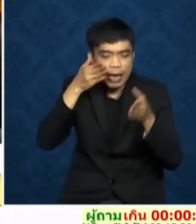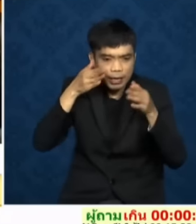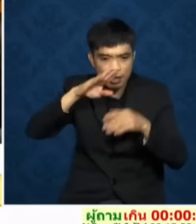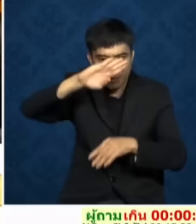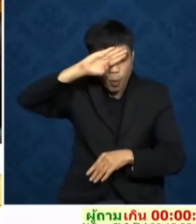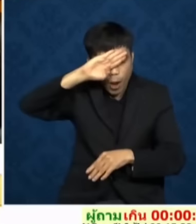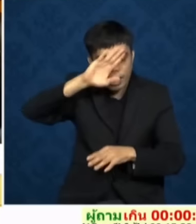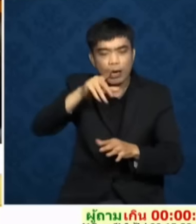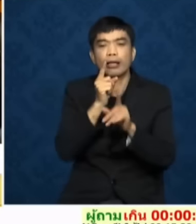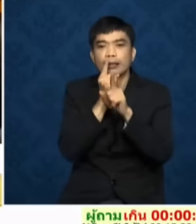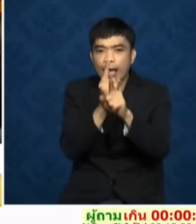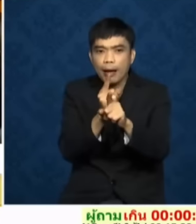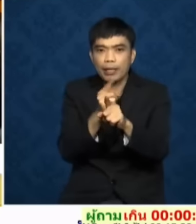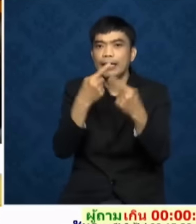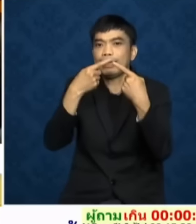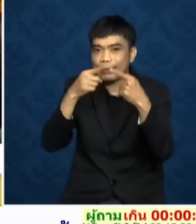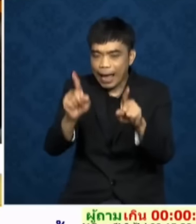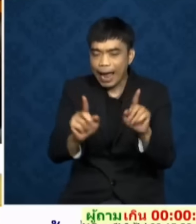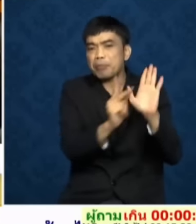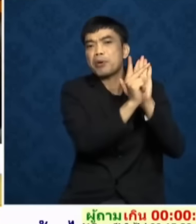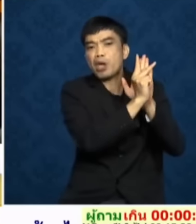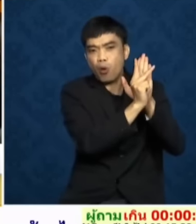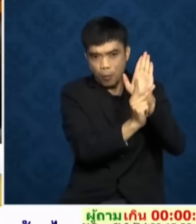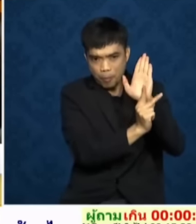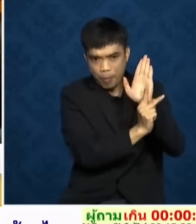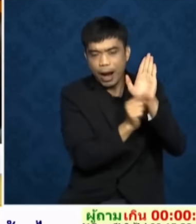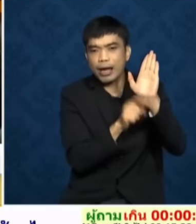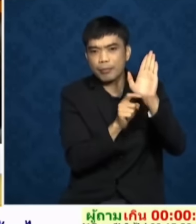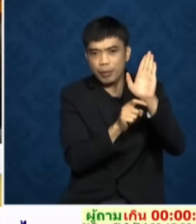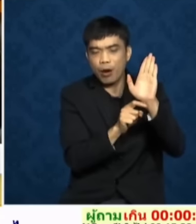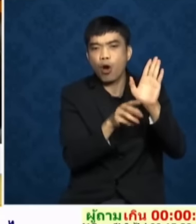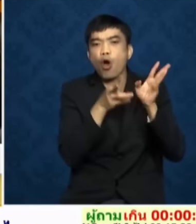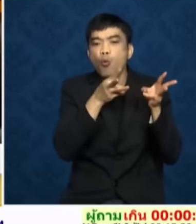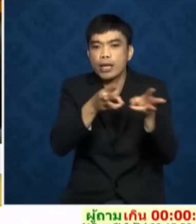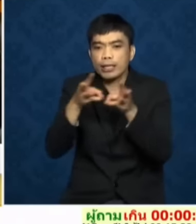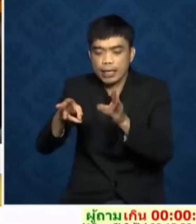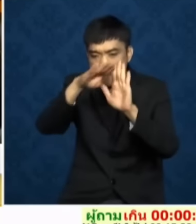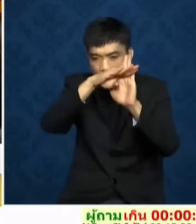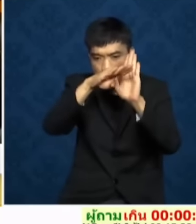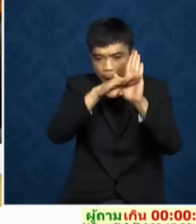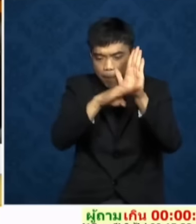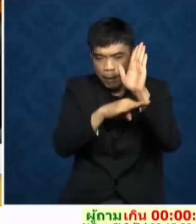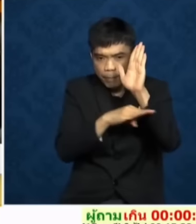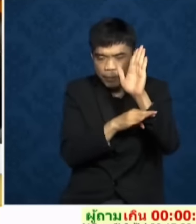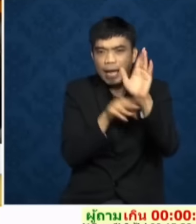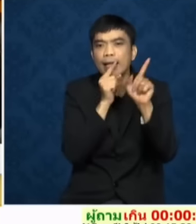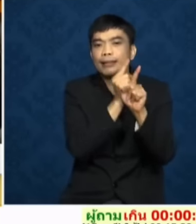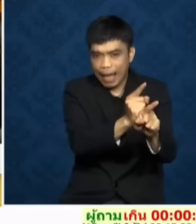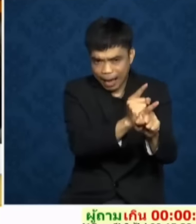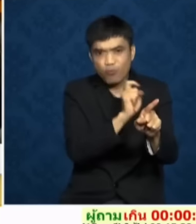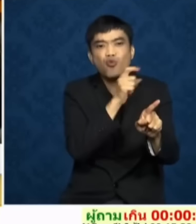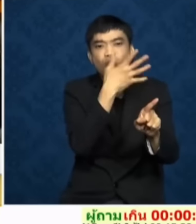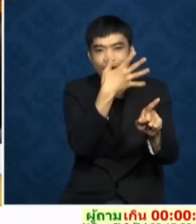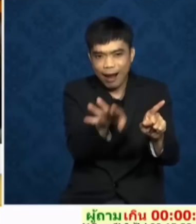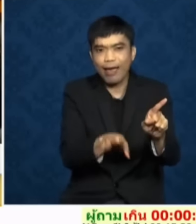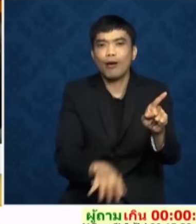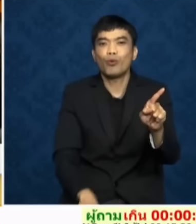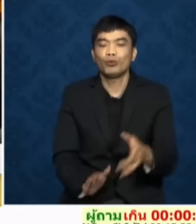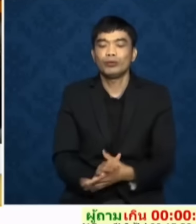ยแล้วมันมีกระบวนการยุติธรรมหรือกระบวนการที่เขาดูแลตามกฎบังคับอยู่แล้วผู้ที่อยู่ในเรือนจำถ้